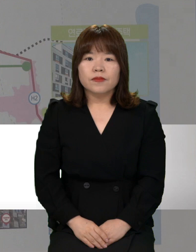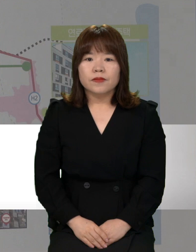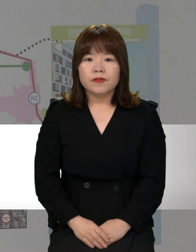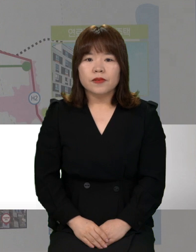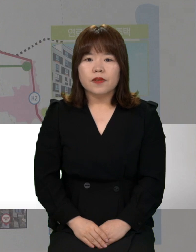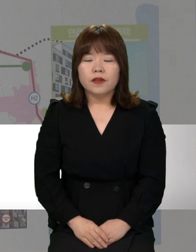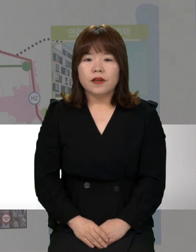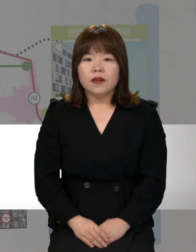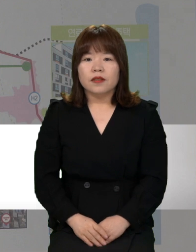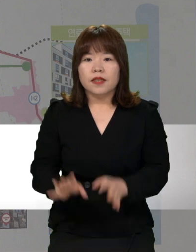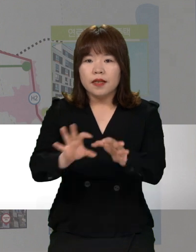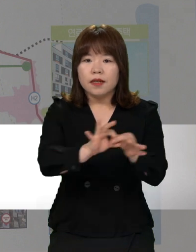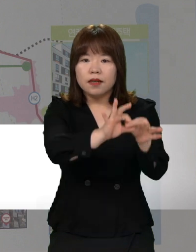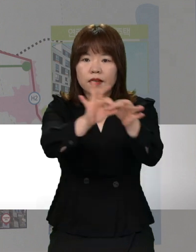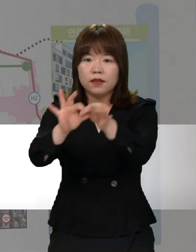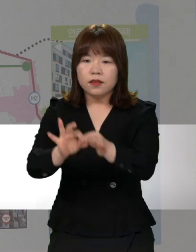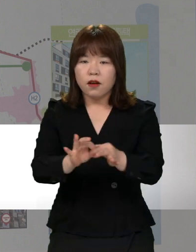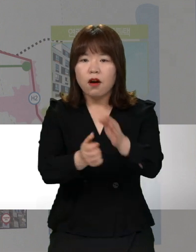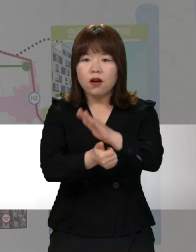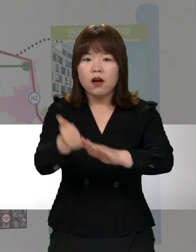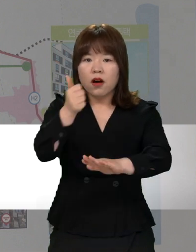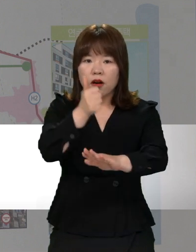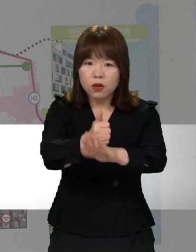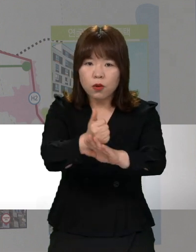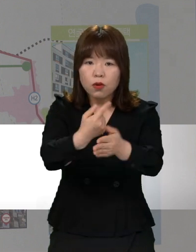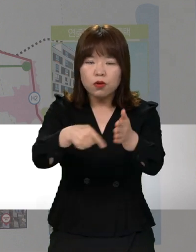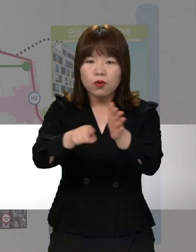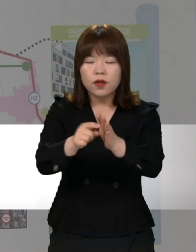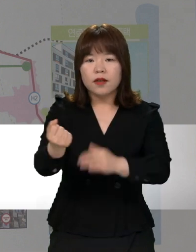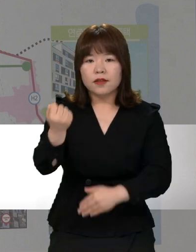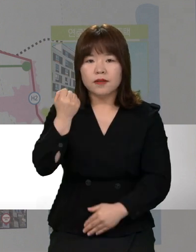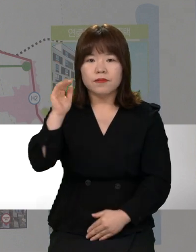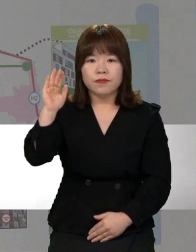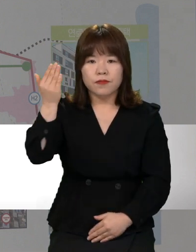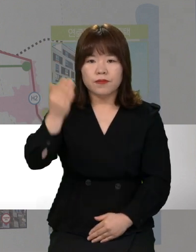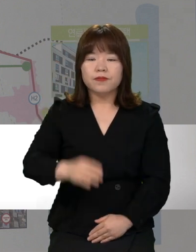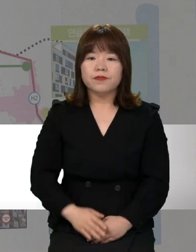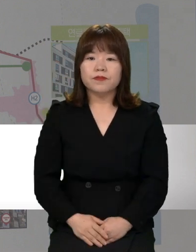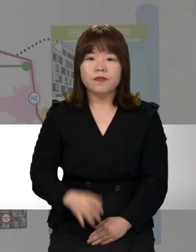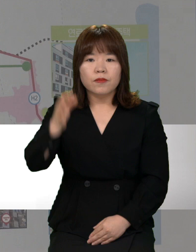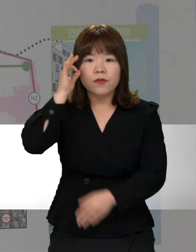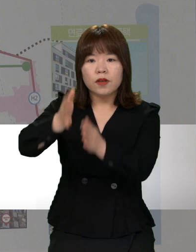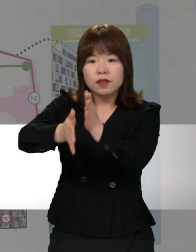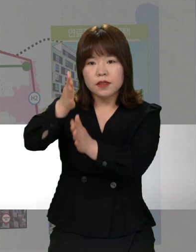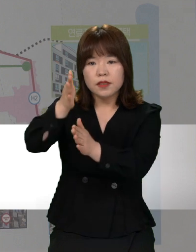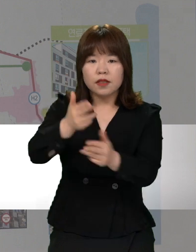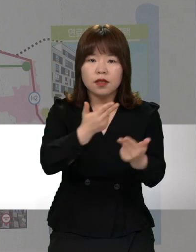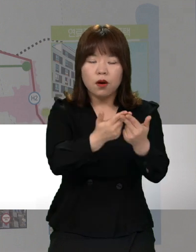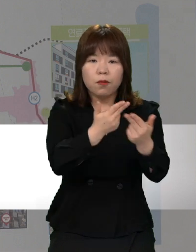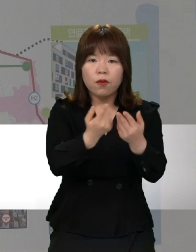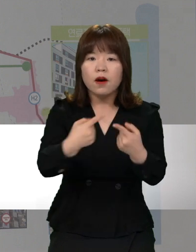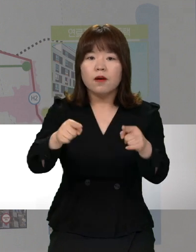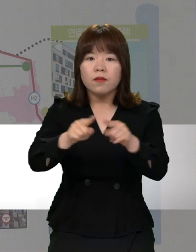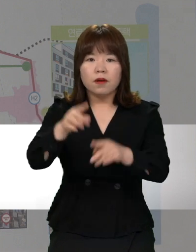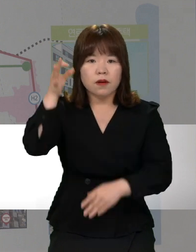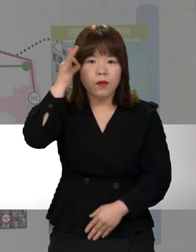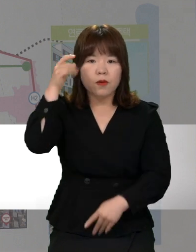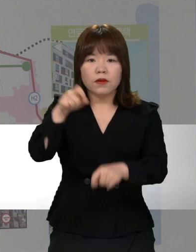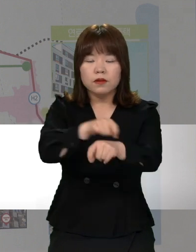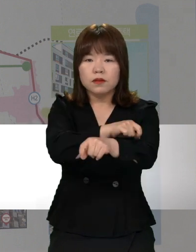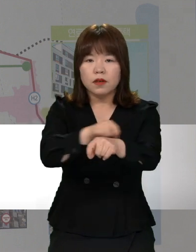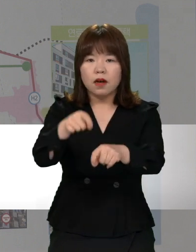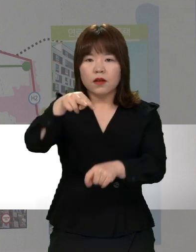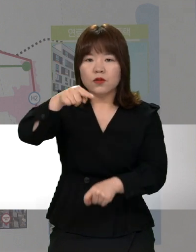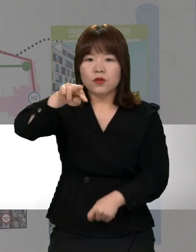올렸습니다. 수소연료전지 클러스터 성공적 추진에 든든한 기둥이 될 텐데요. 시는 협의체와 함께 포항